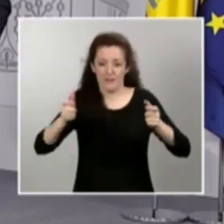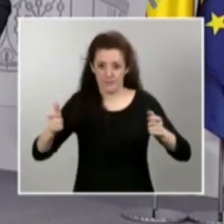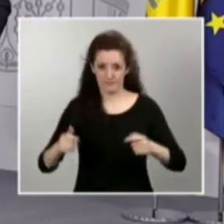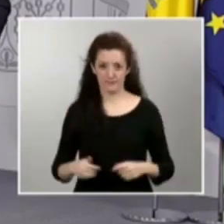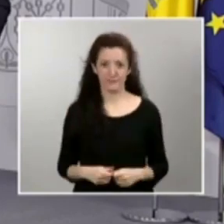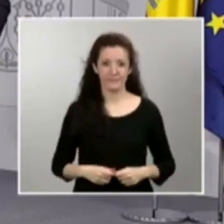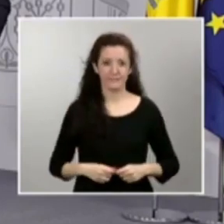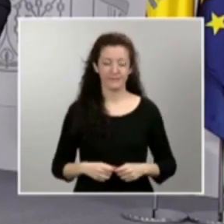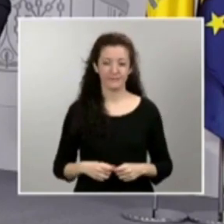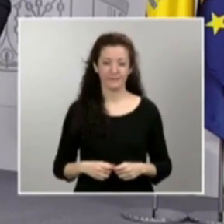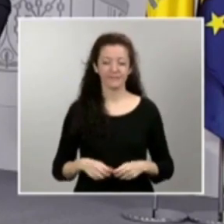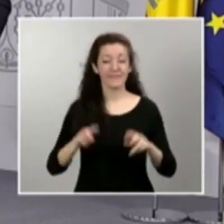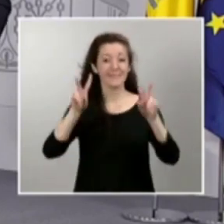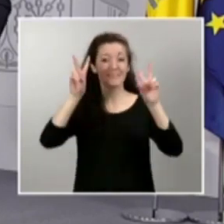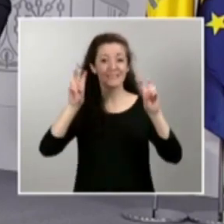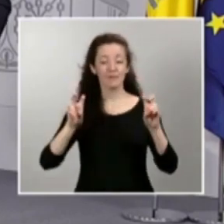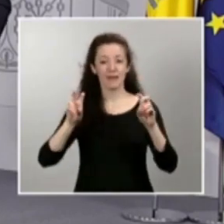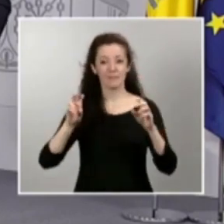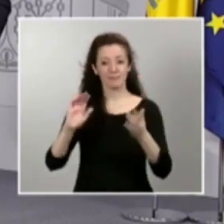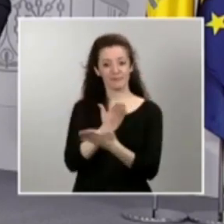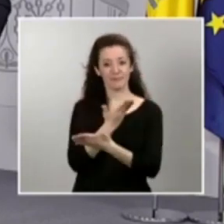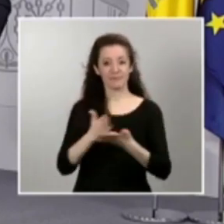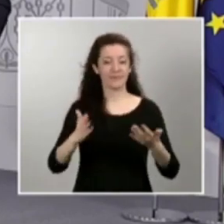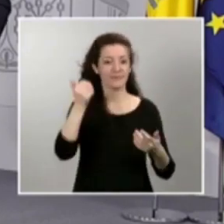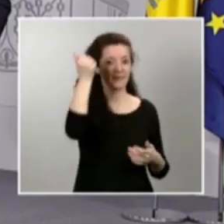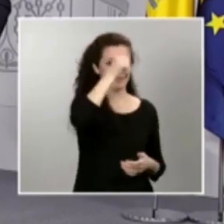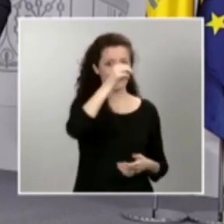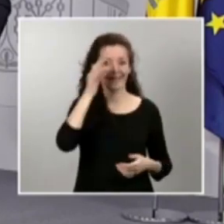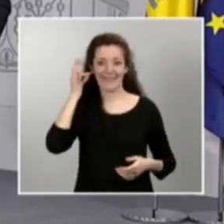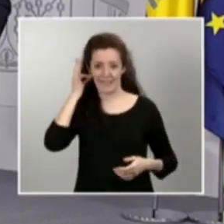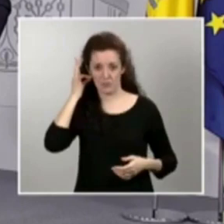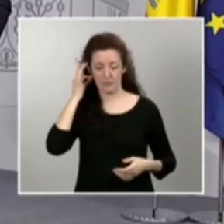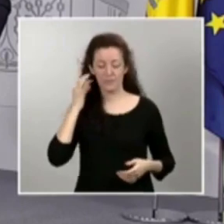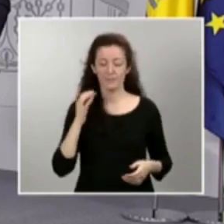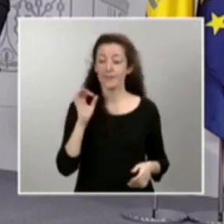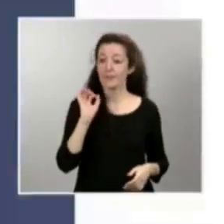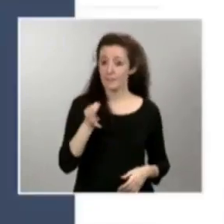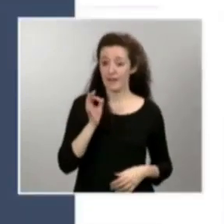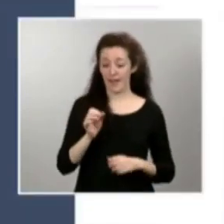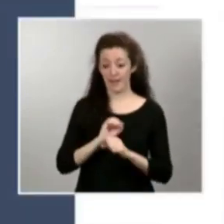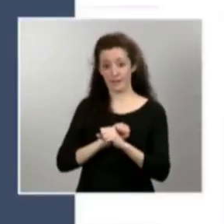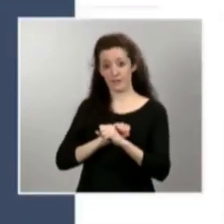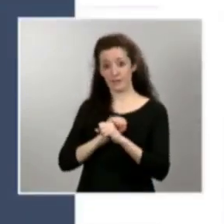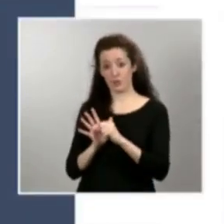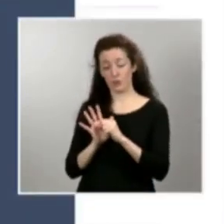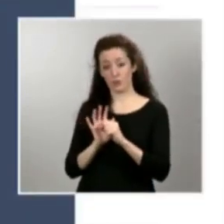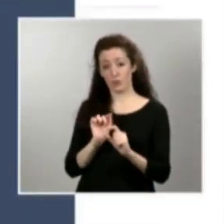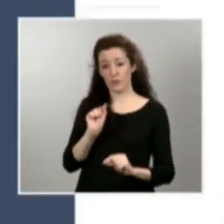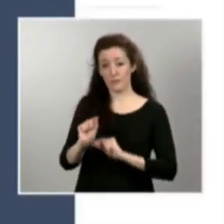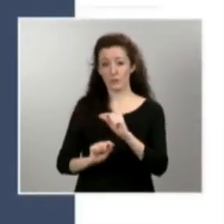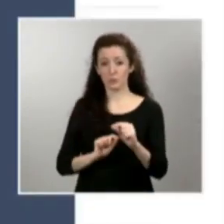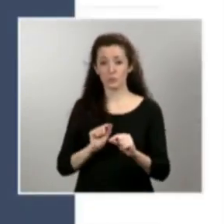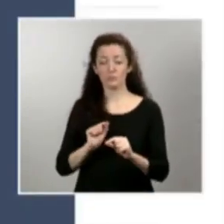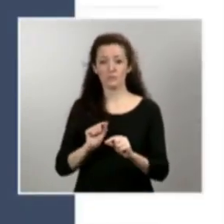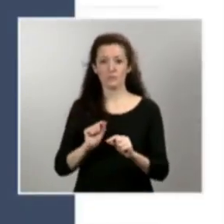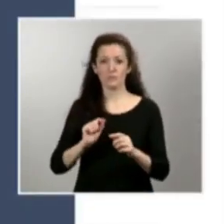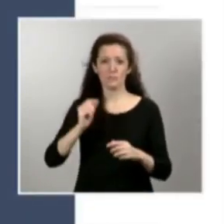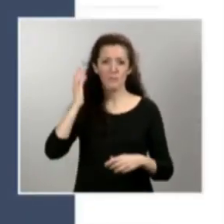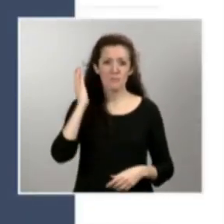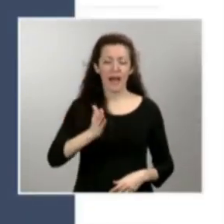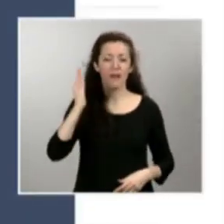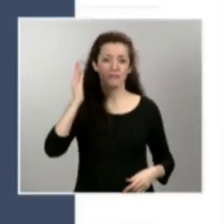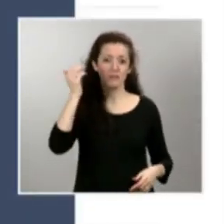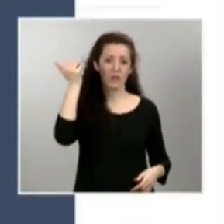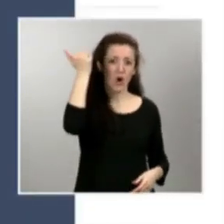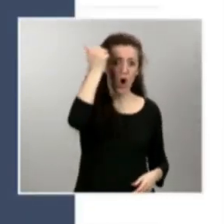В Испании как можно скорее вводят безусловный базовый доход. В рамках мер по сглаживанию социально-экономических